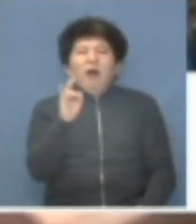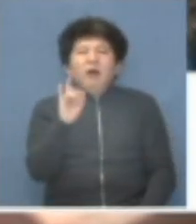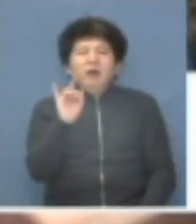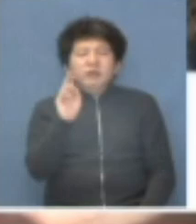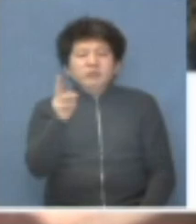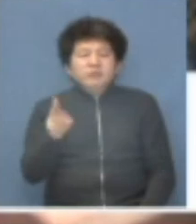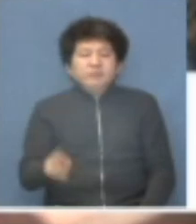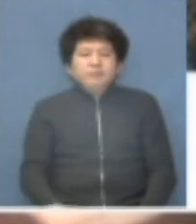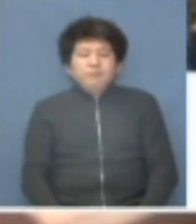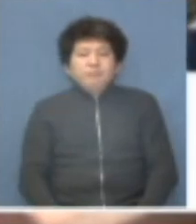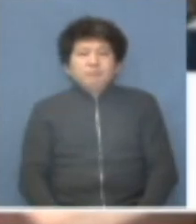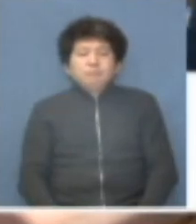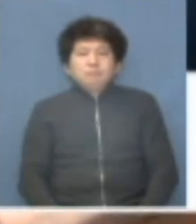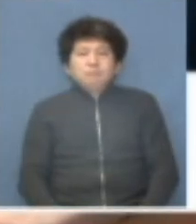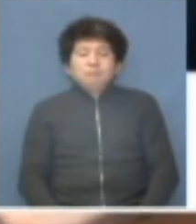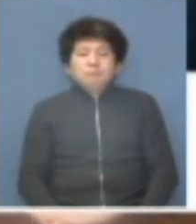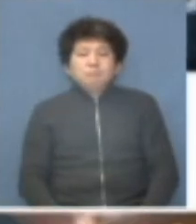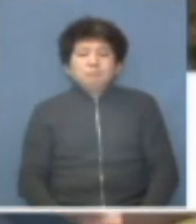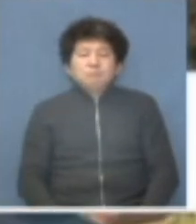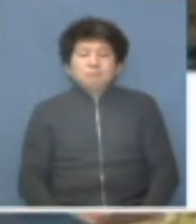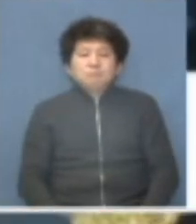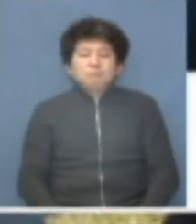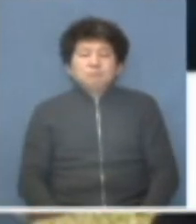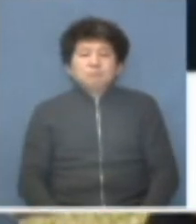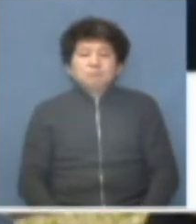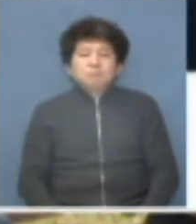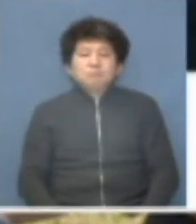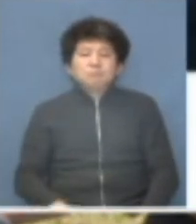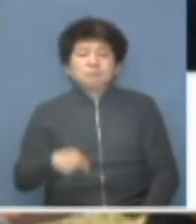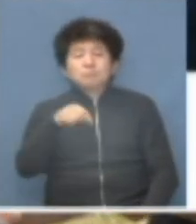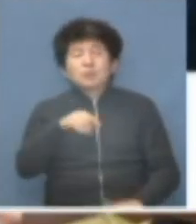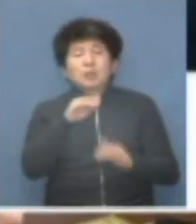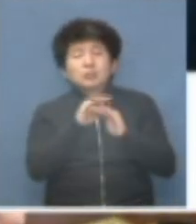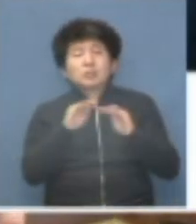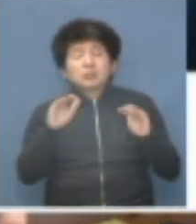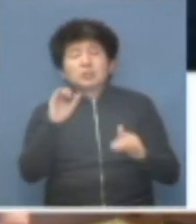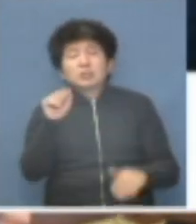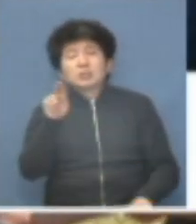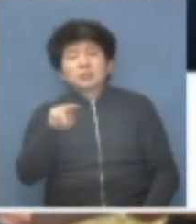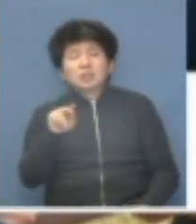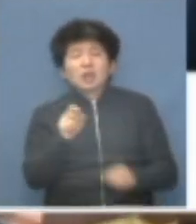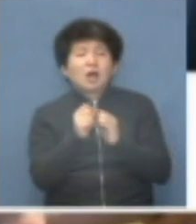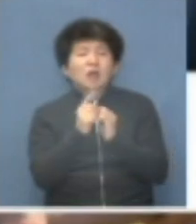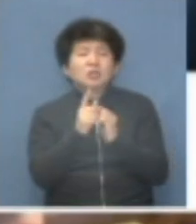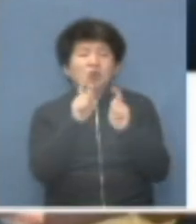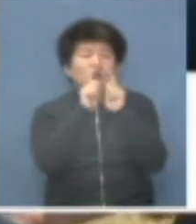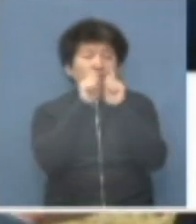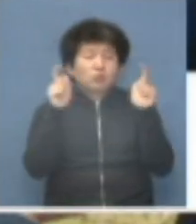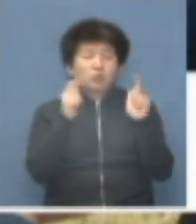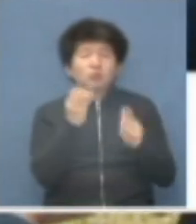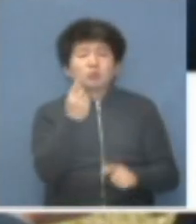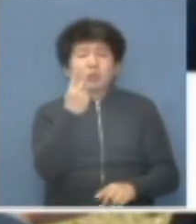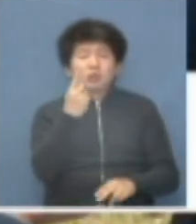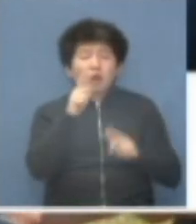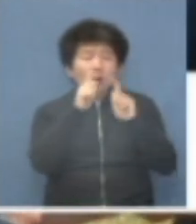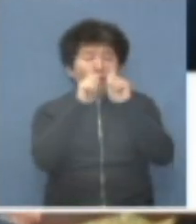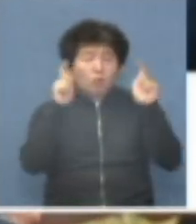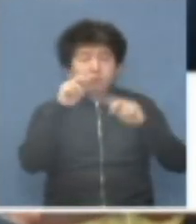здесь очень много образовательных учреждений, здесь и детский сад, и 11-я школа, да, и вот еще одна школа будет строиться,